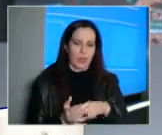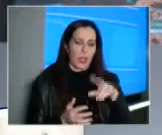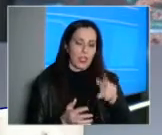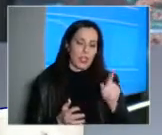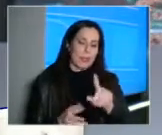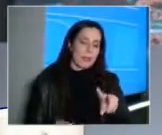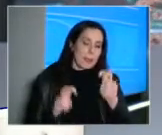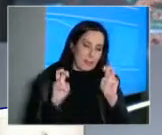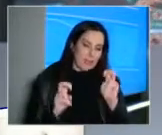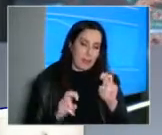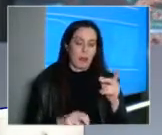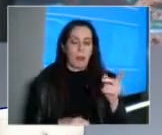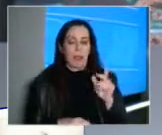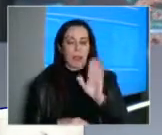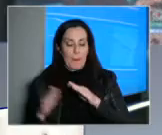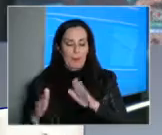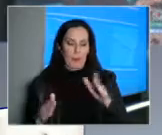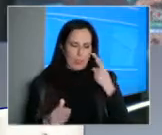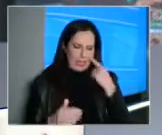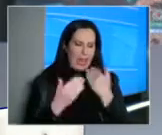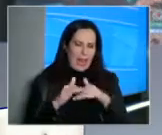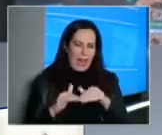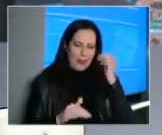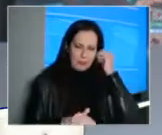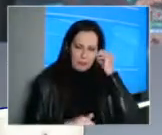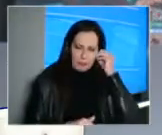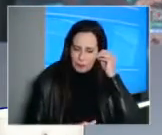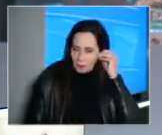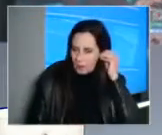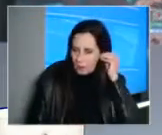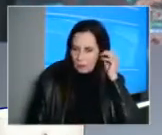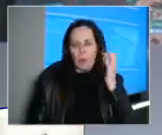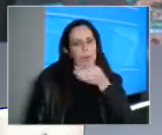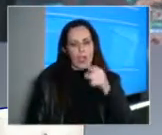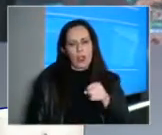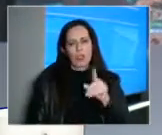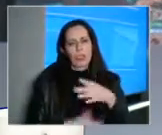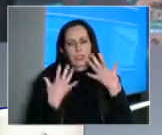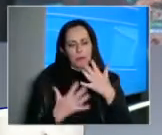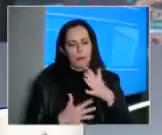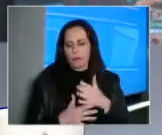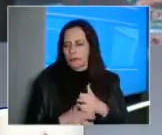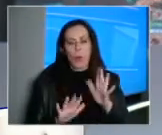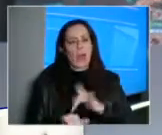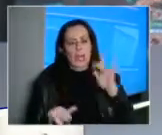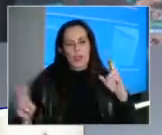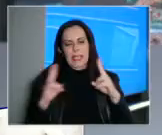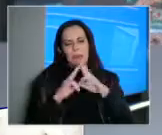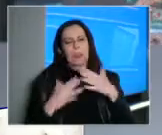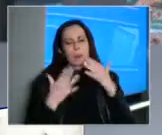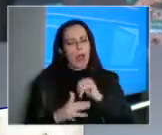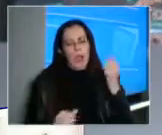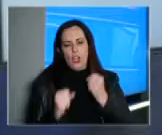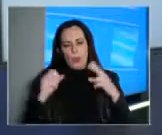מי שמנצלים את זה, אגב, בשני הכיוונים. הנה, בוא תראה חלק מהאימות, בדיוק בשאלה הזאת. אגב, זה סיפור נפיץ ביותר בצרפת. זה אולי הסיפור